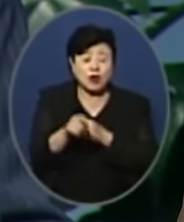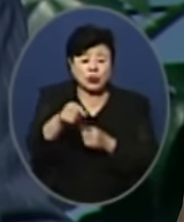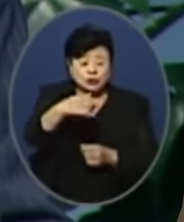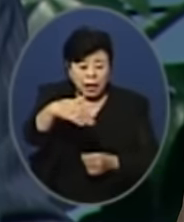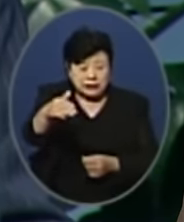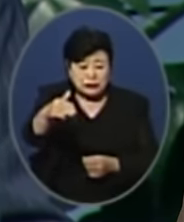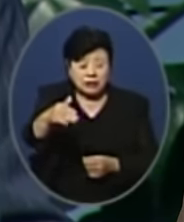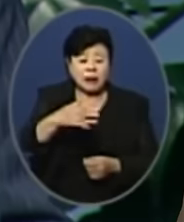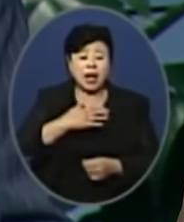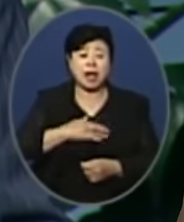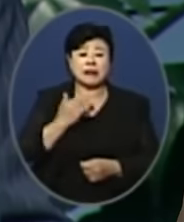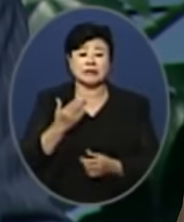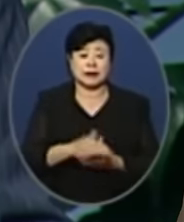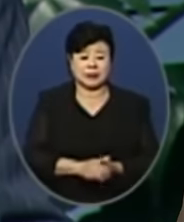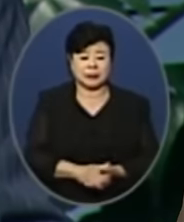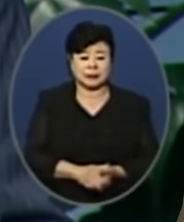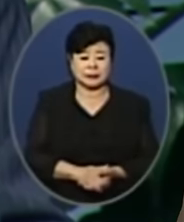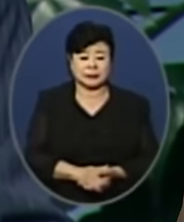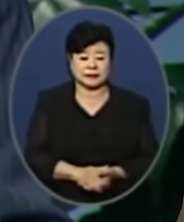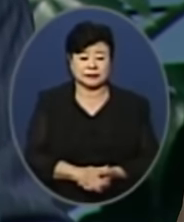가는가 그것을 알아야 되는 것입니다.